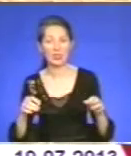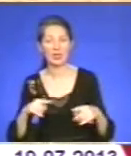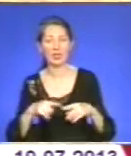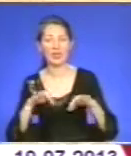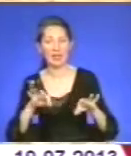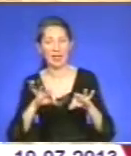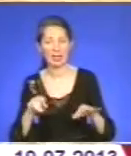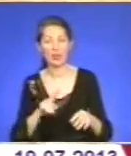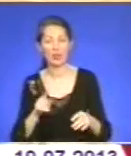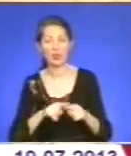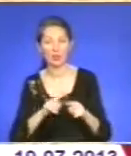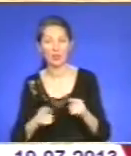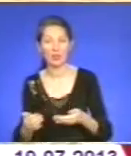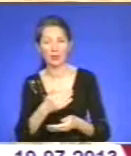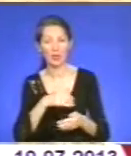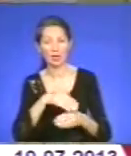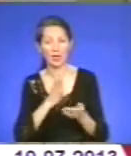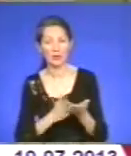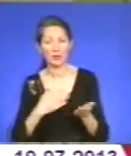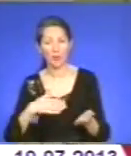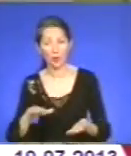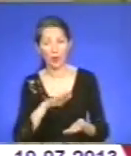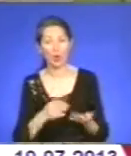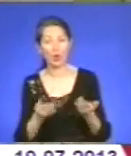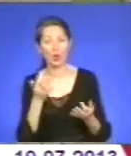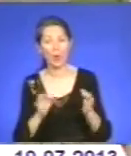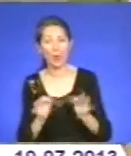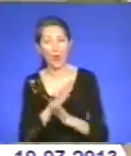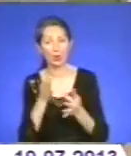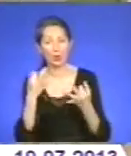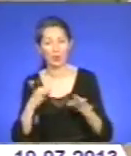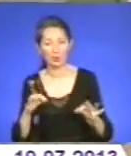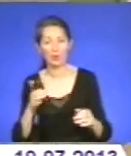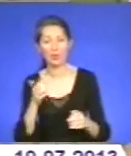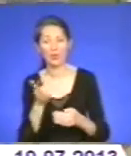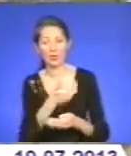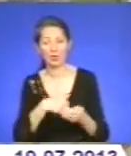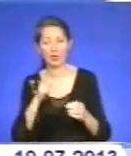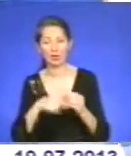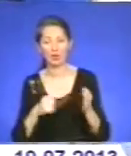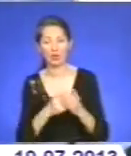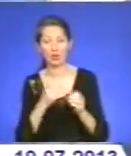хліб у нашому краї. Якщо погода дозволить, то жнива на Тернопільщині завершить до середини серпня.